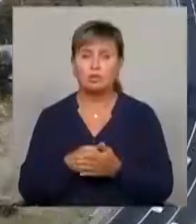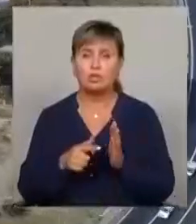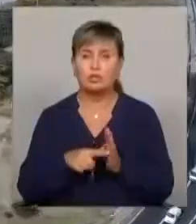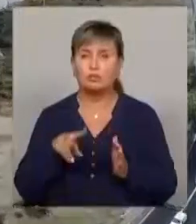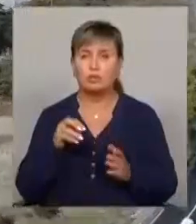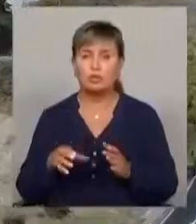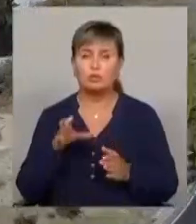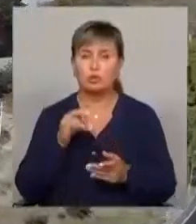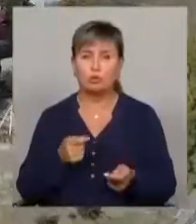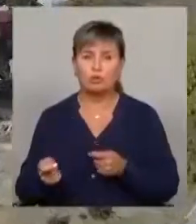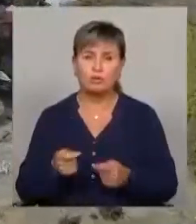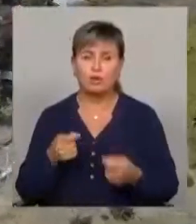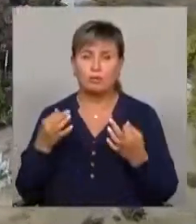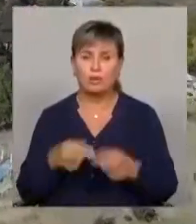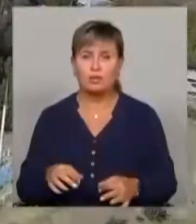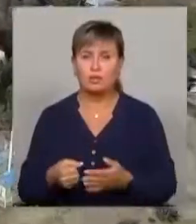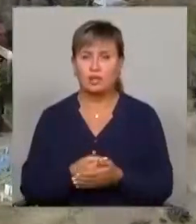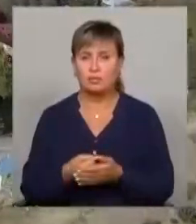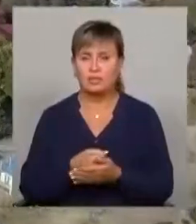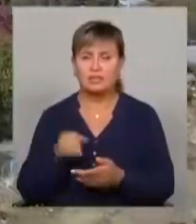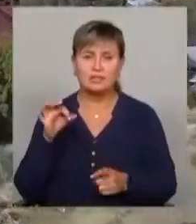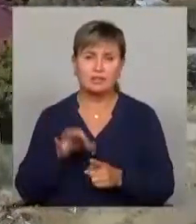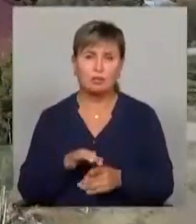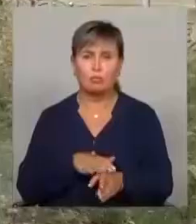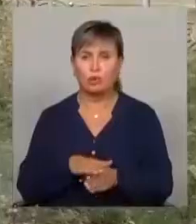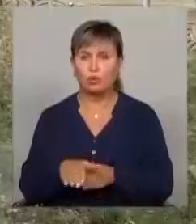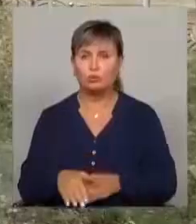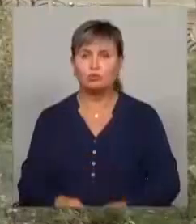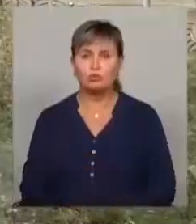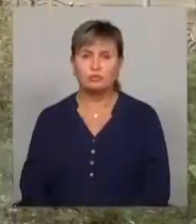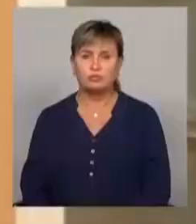срок управления позволит добиться поставленных целей в полной мере.